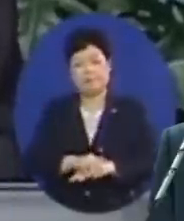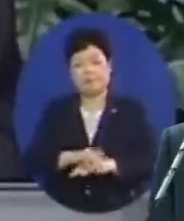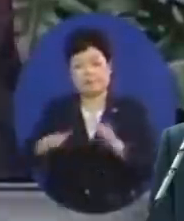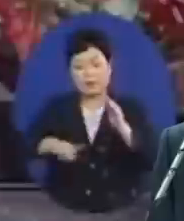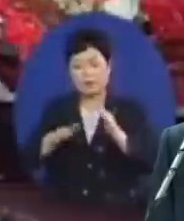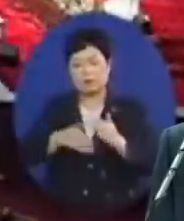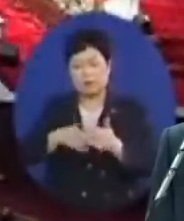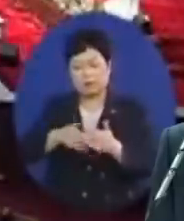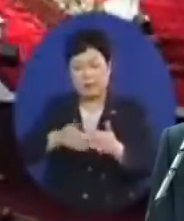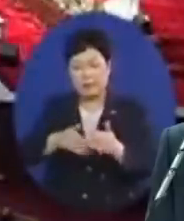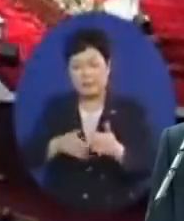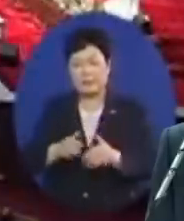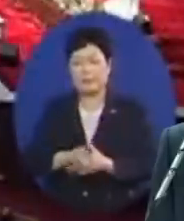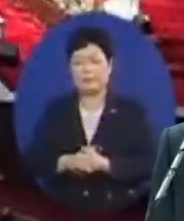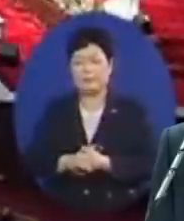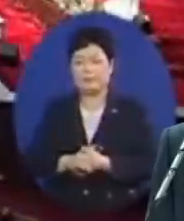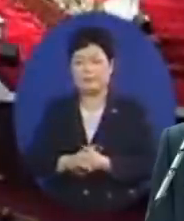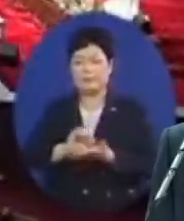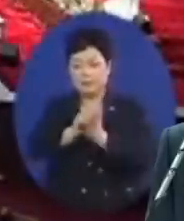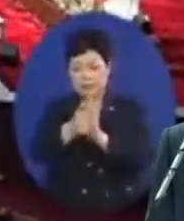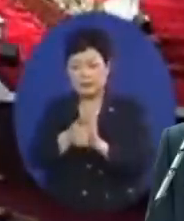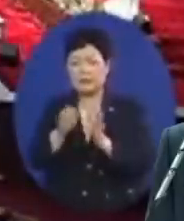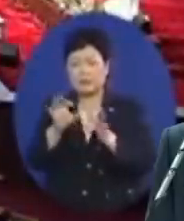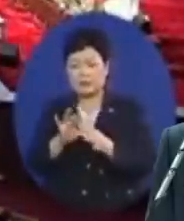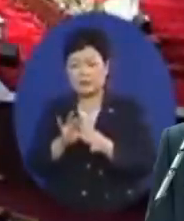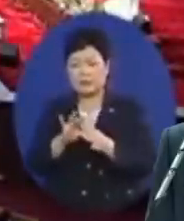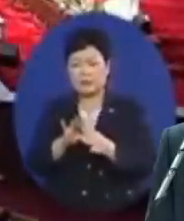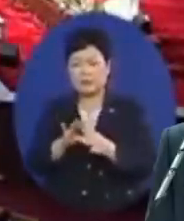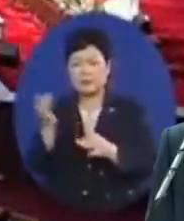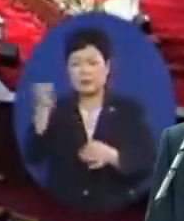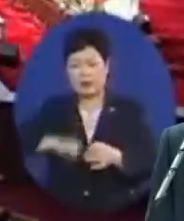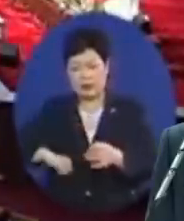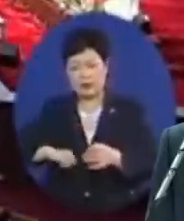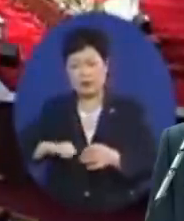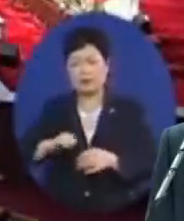가정의 불안, 자녀의 반항,